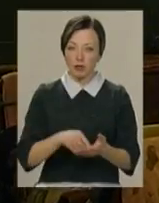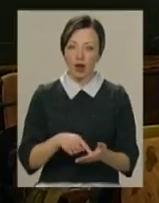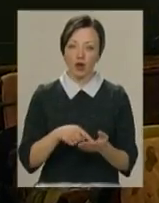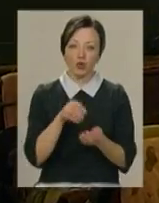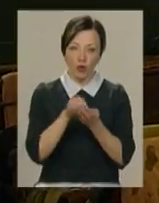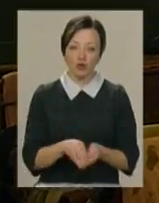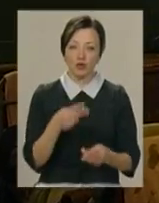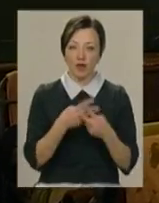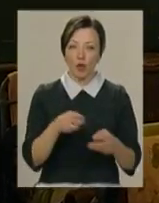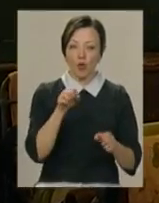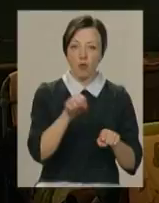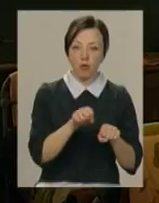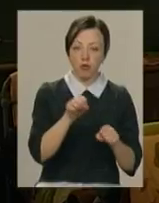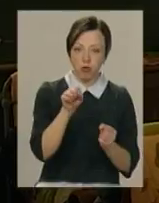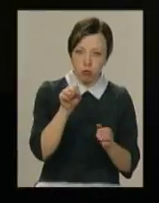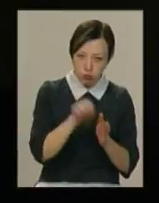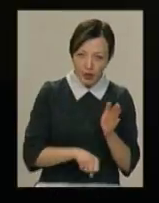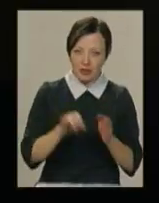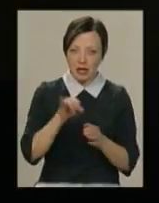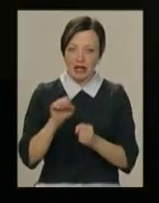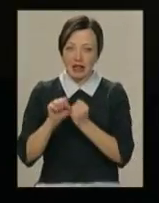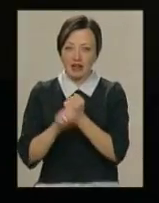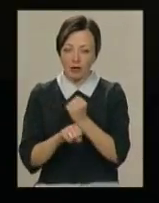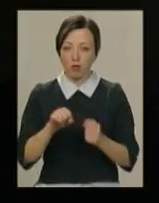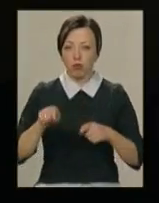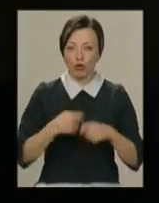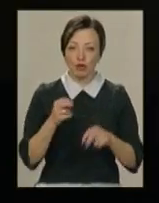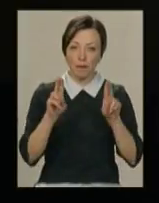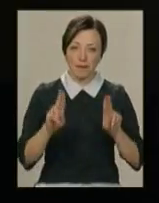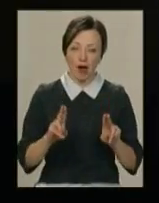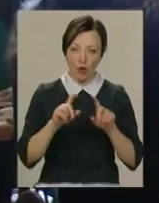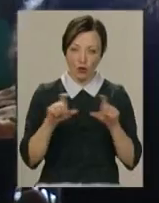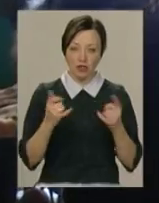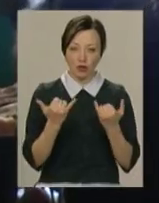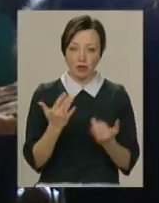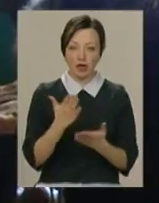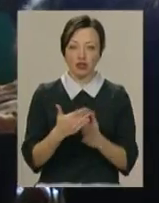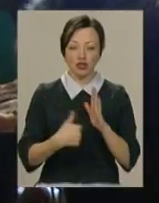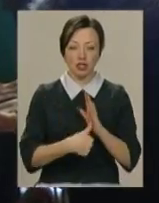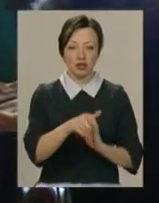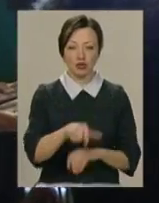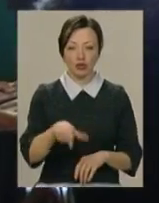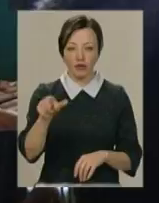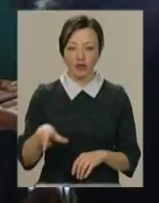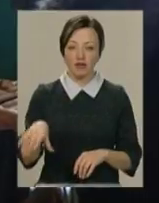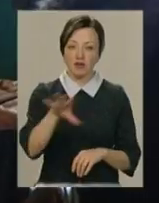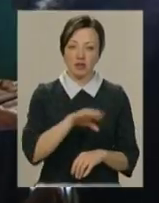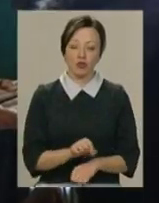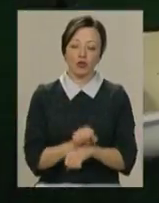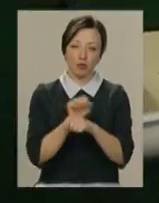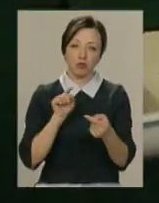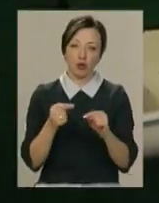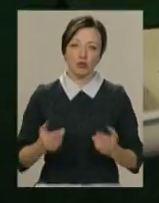довічно ув'язнені вбивці і гвалтівники, які порушили внутрішні правила установи. Зараз тут перебувають шестеро чоловіків. Усі протестують